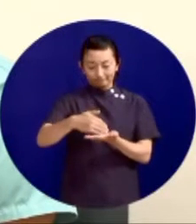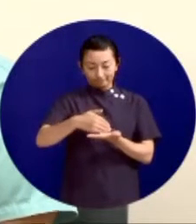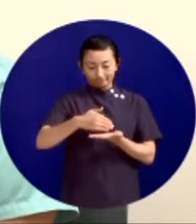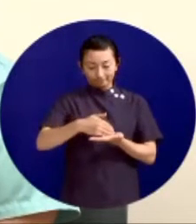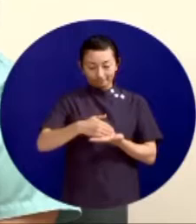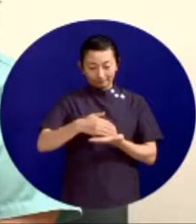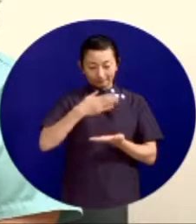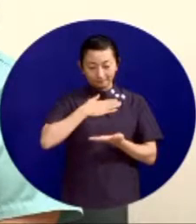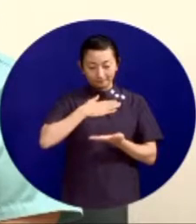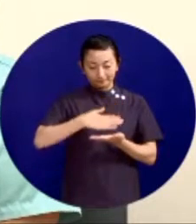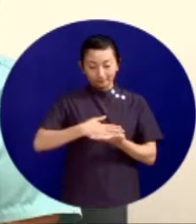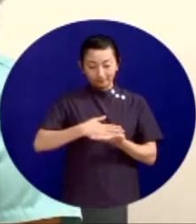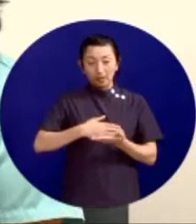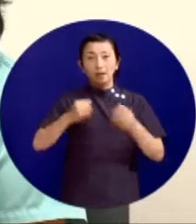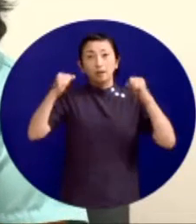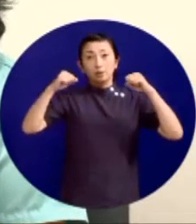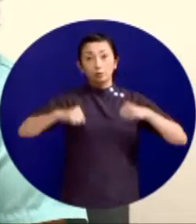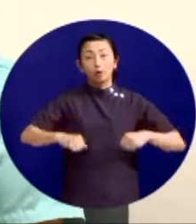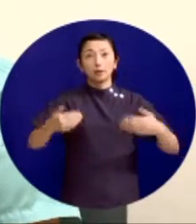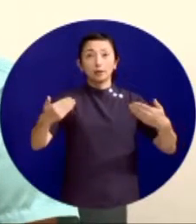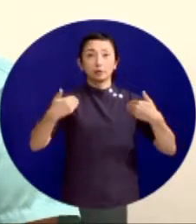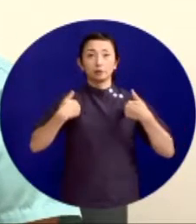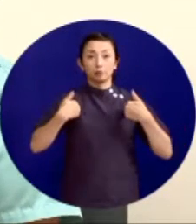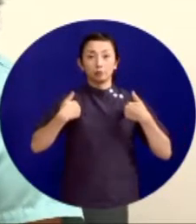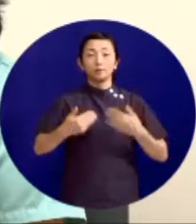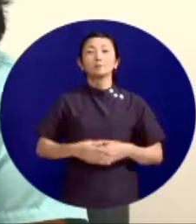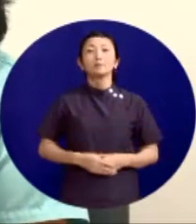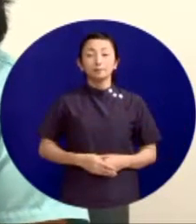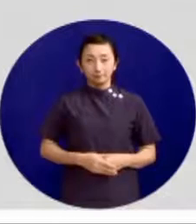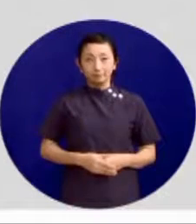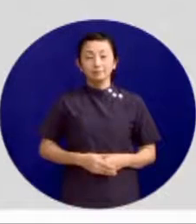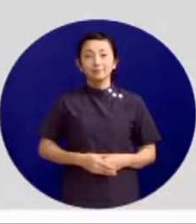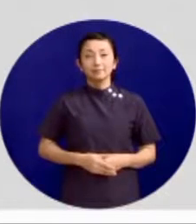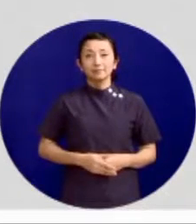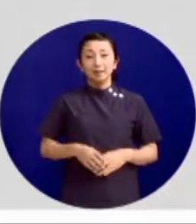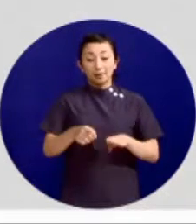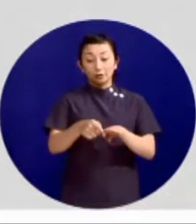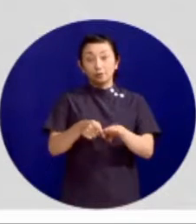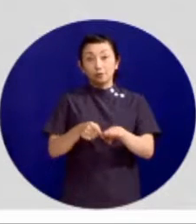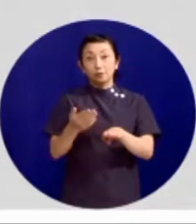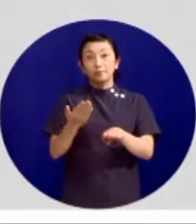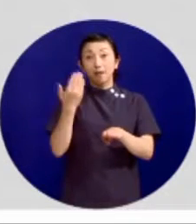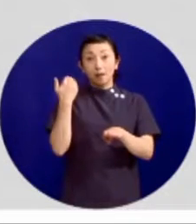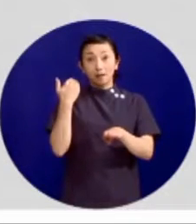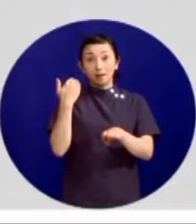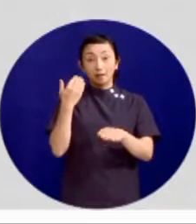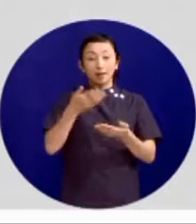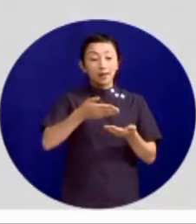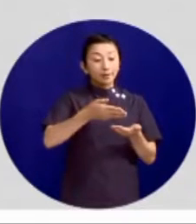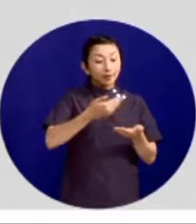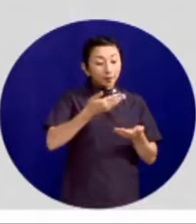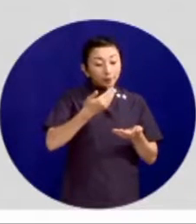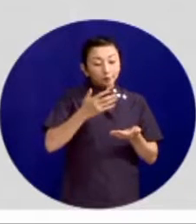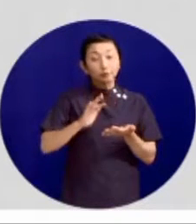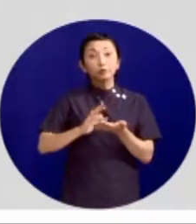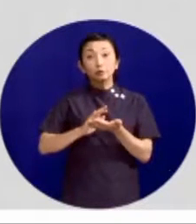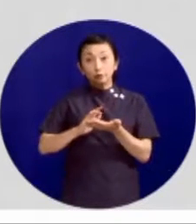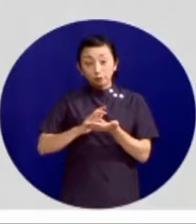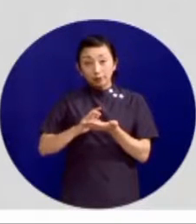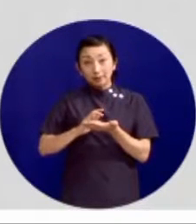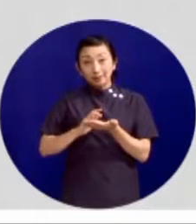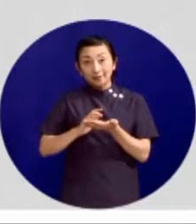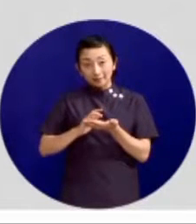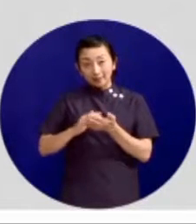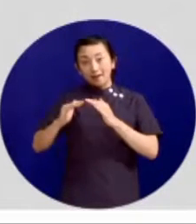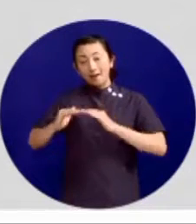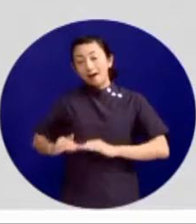により同意をいただいた後、当日の麻酔になります。手術までの間に食事や内服の調整、安静